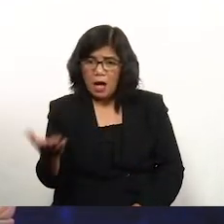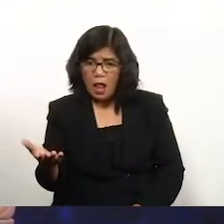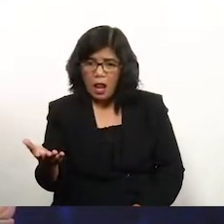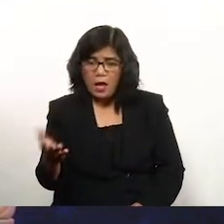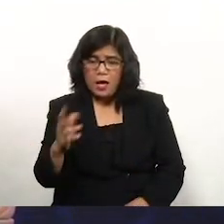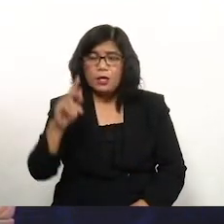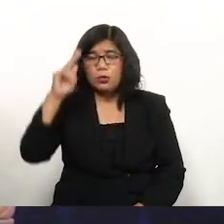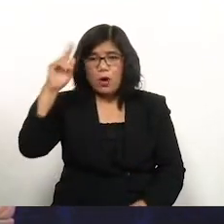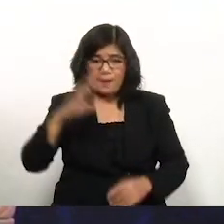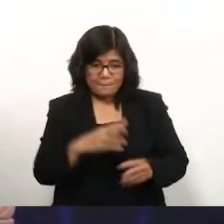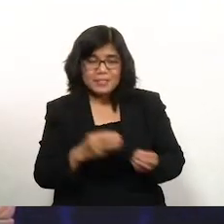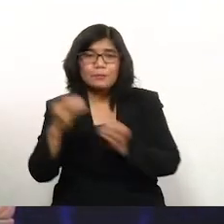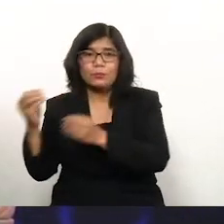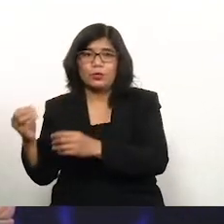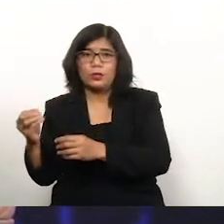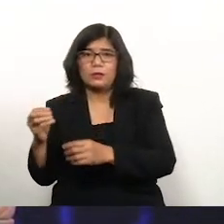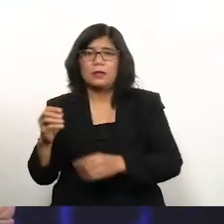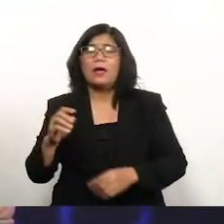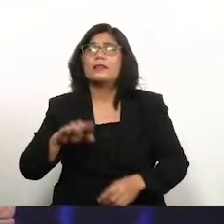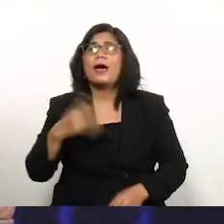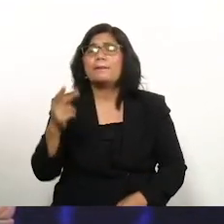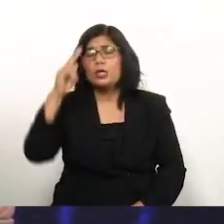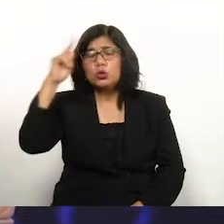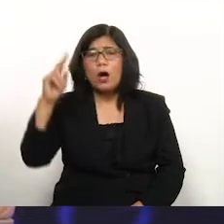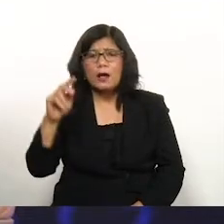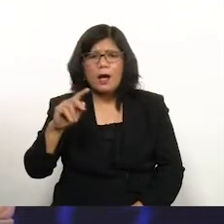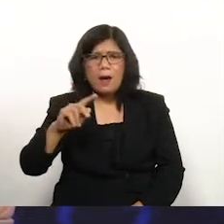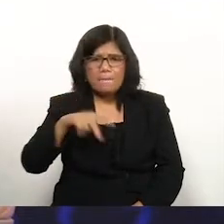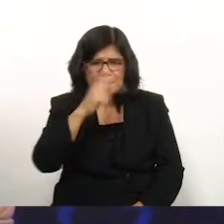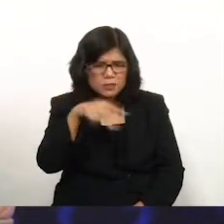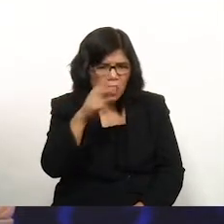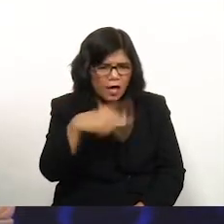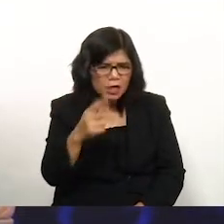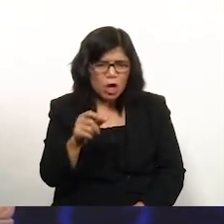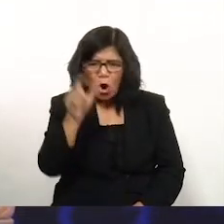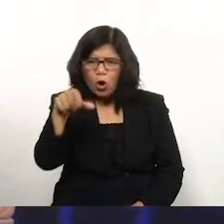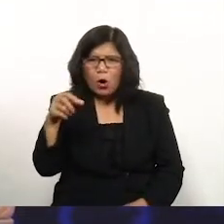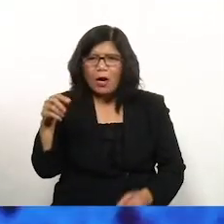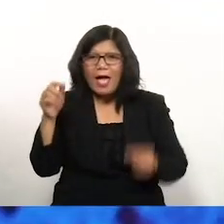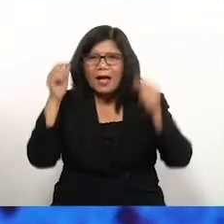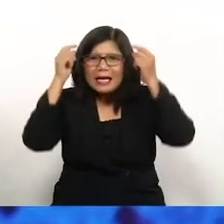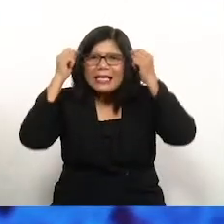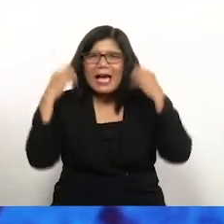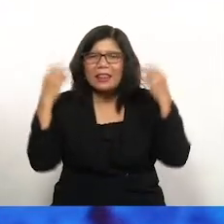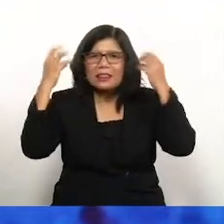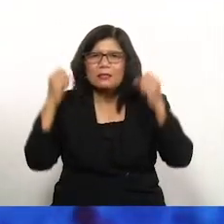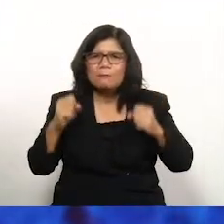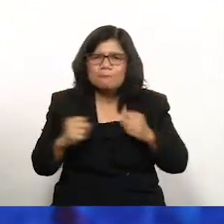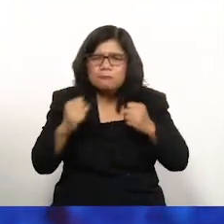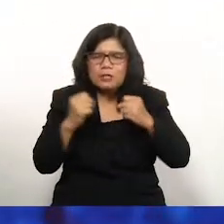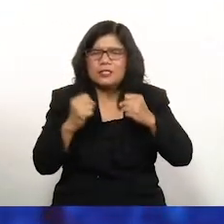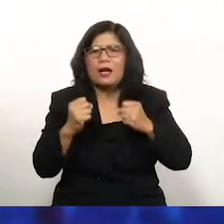Tapi Tuhan mencari orang-orang yang berkeringat makanya Paulus berkata barangsiapa yang tidak berkeringat Jangan harap dapat makan